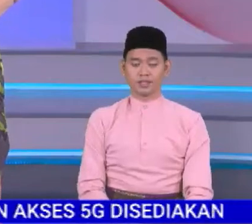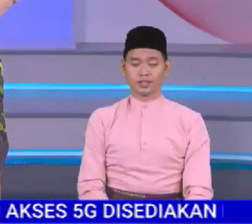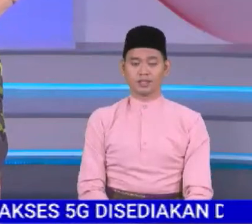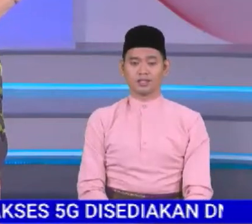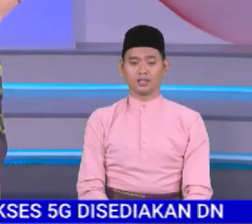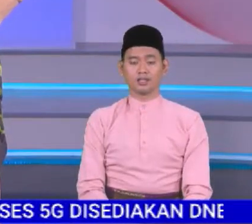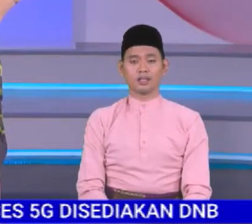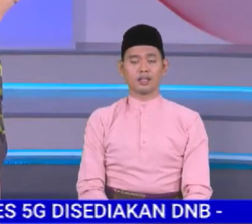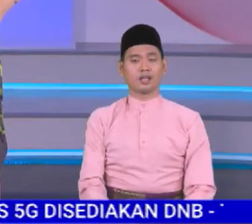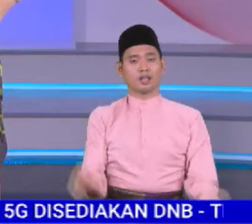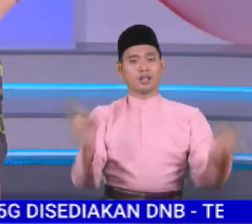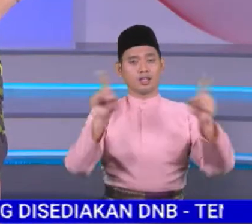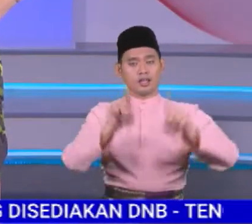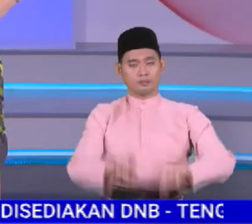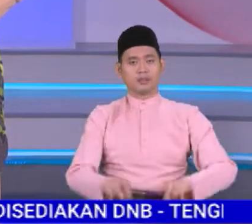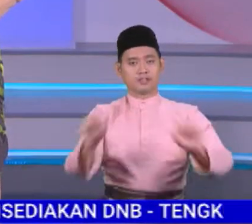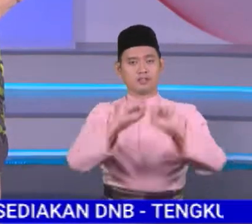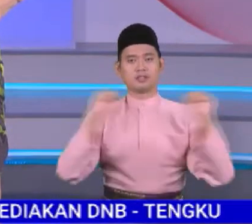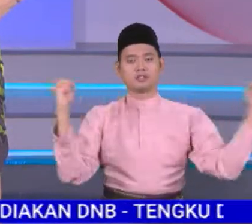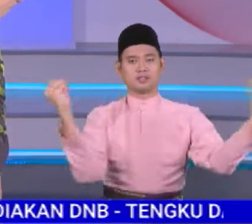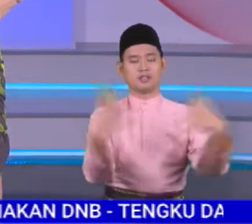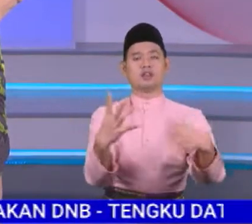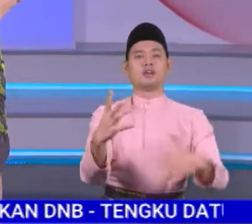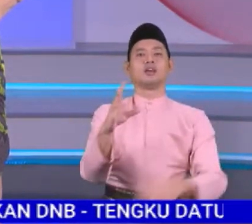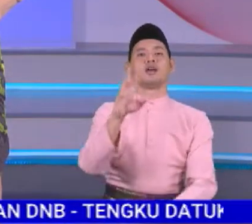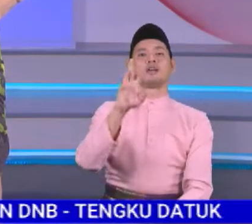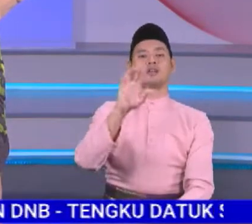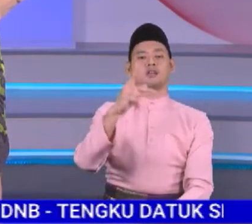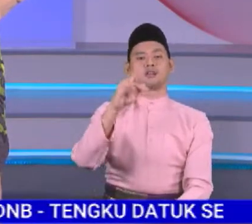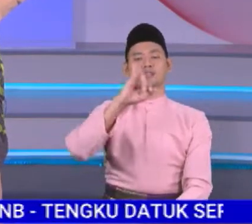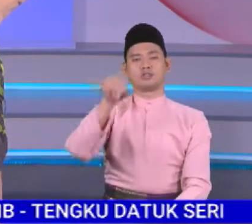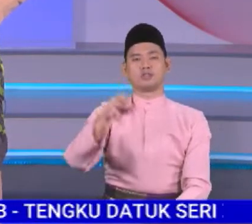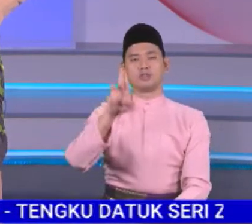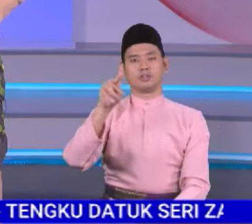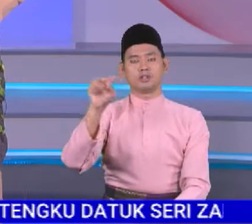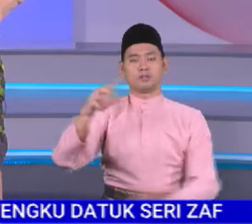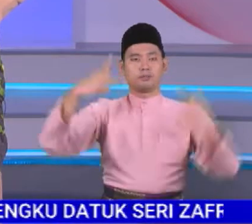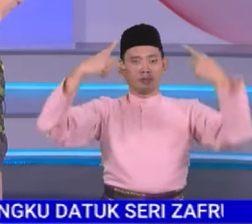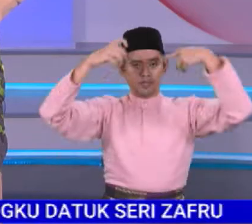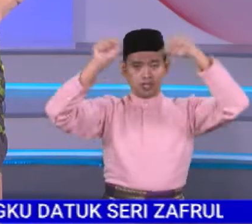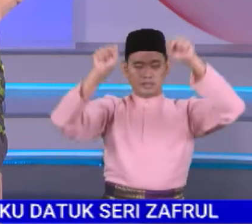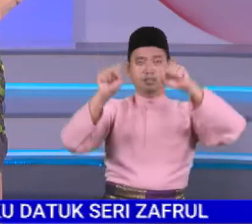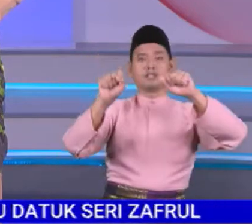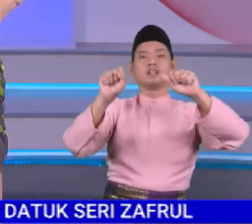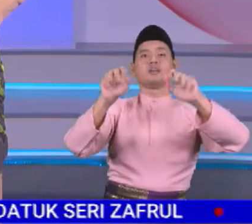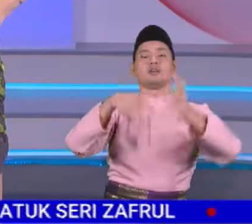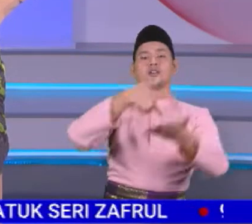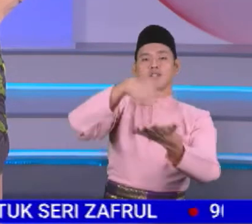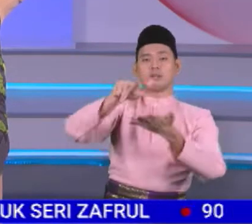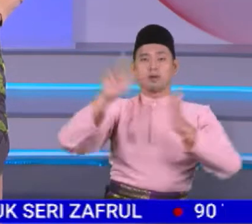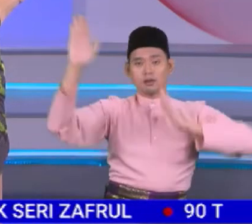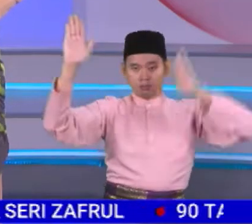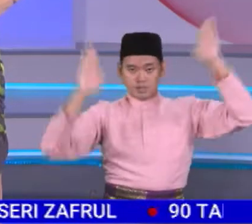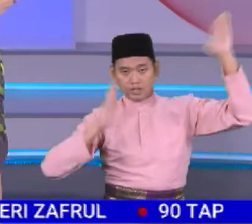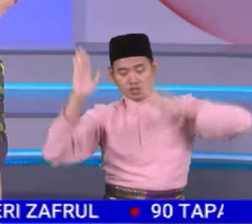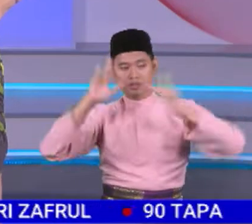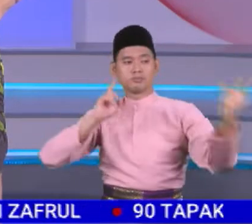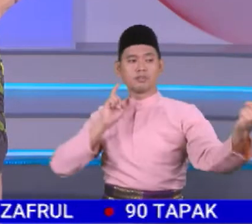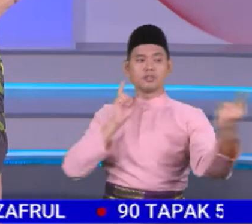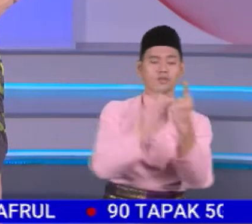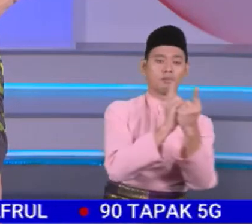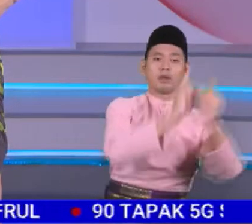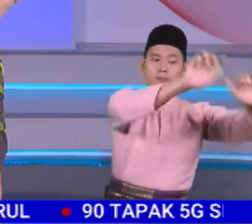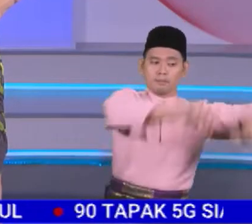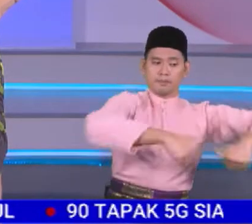susulan tragedi berdarah di stadium Kanjuruhan presiden RPM atau Amin telah mengadakan pertemuannya dengan